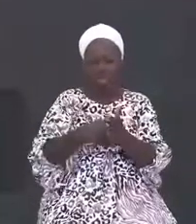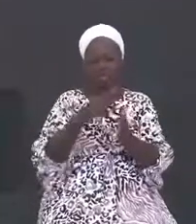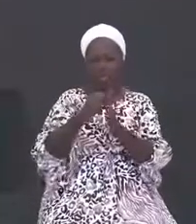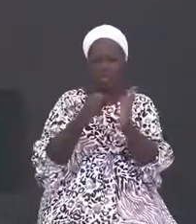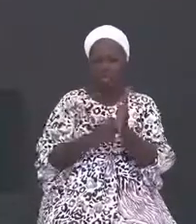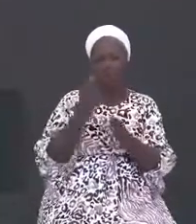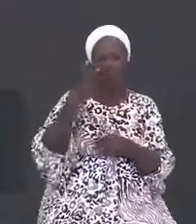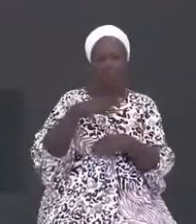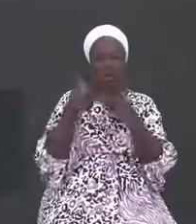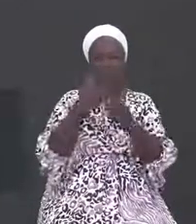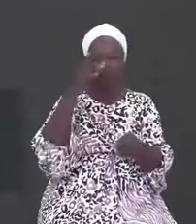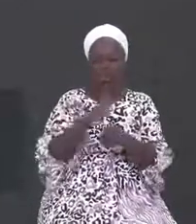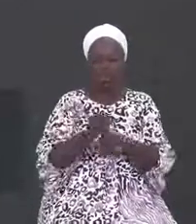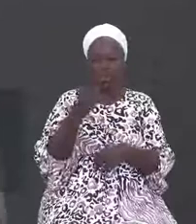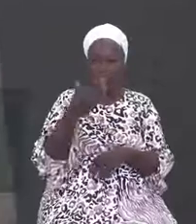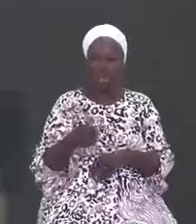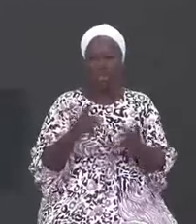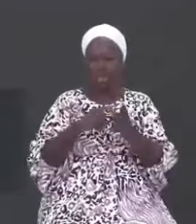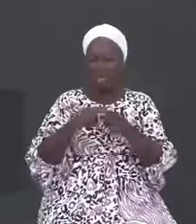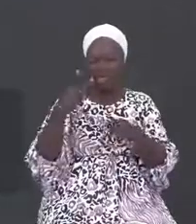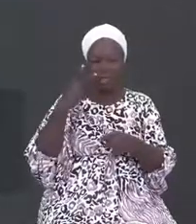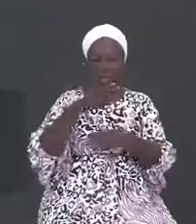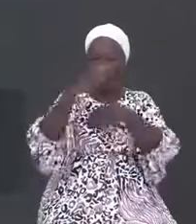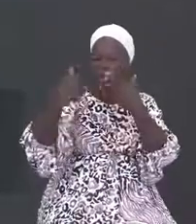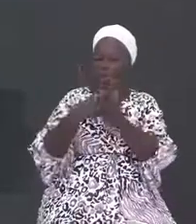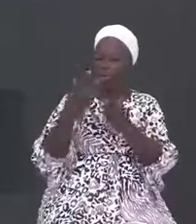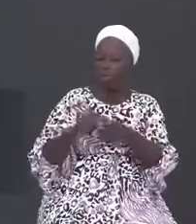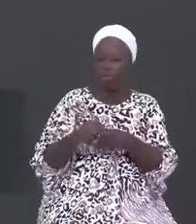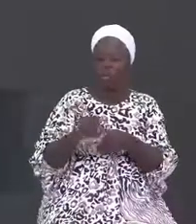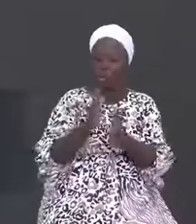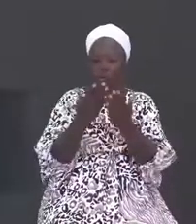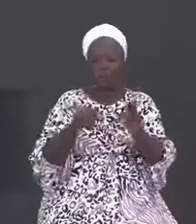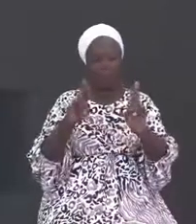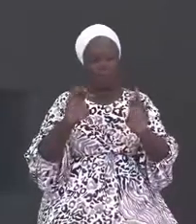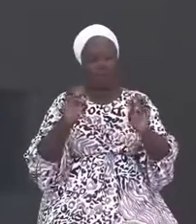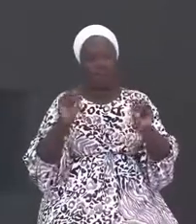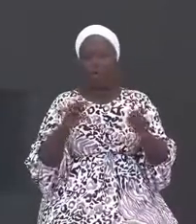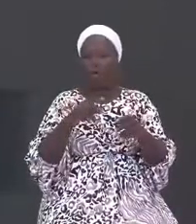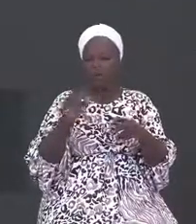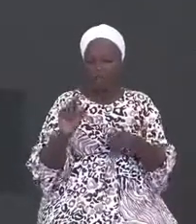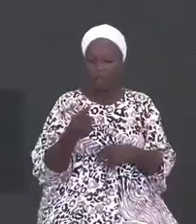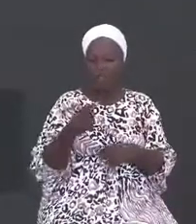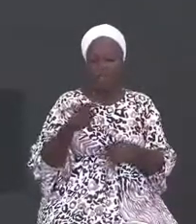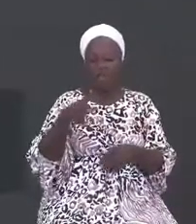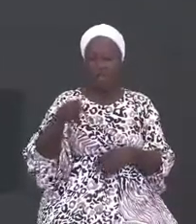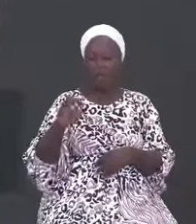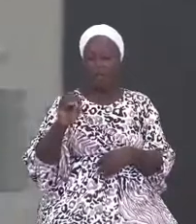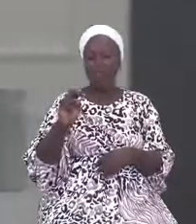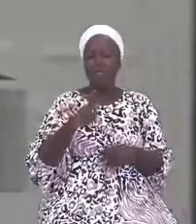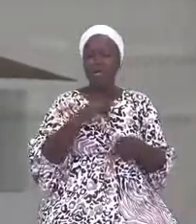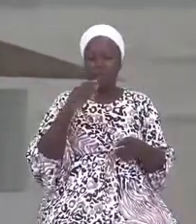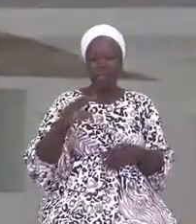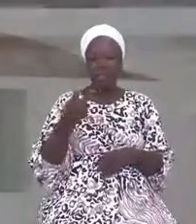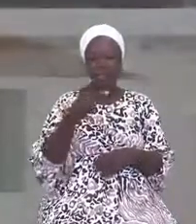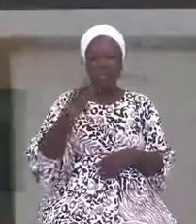les promesses qui s'y trouvent regarder les épîtres vous regardez Romains et considérés premiers pieds deuxième pierre voyez apocalypse